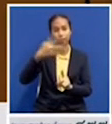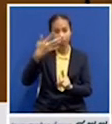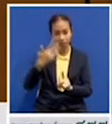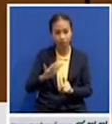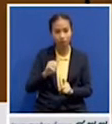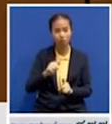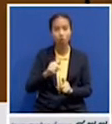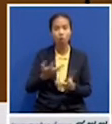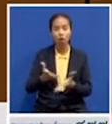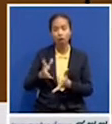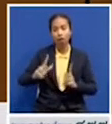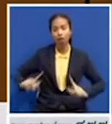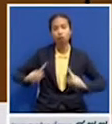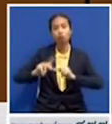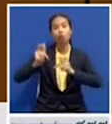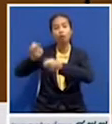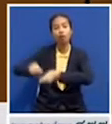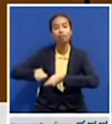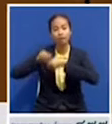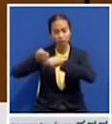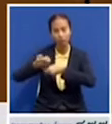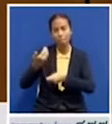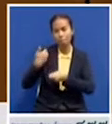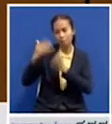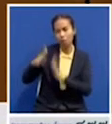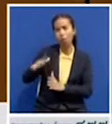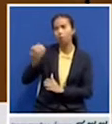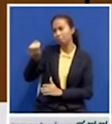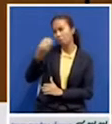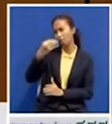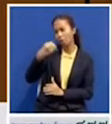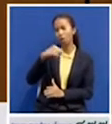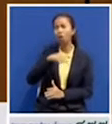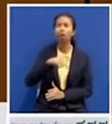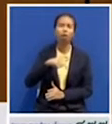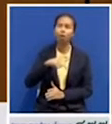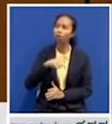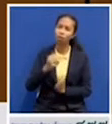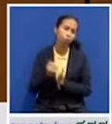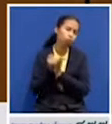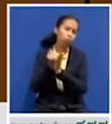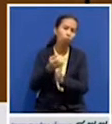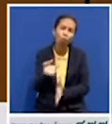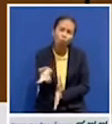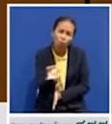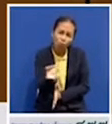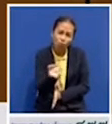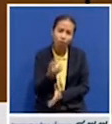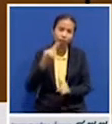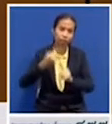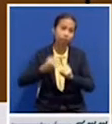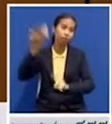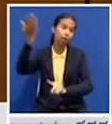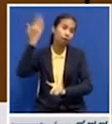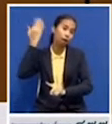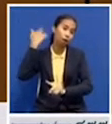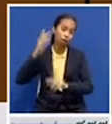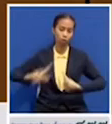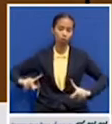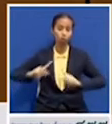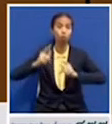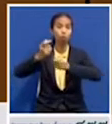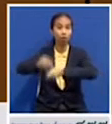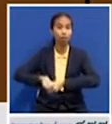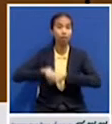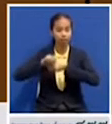ทรวงเกษตรก็ได้รับคำร้องเรียนจากเกษตรกรว่าช่วยเหลือได้น้อยเมื่อเดือนที่แล้วนะครับกระทรวงเกษตรโด